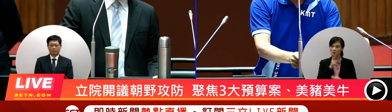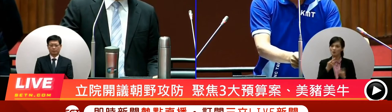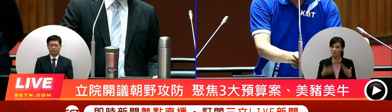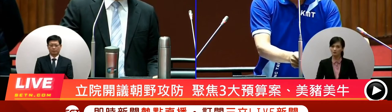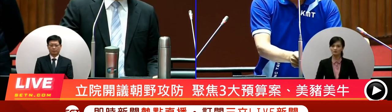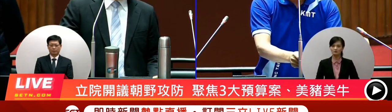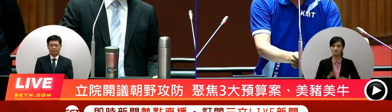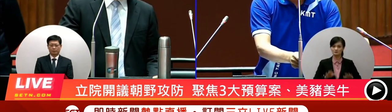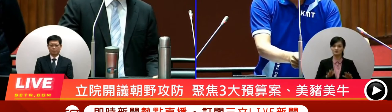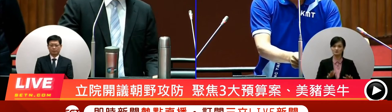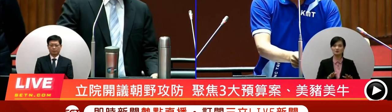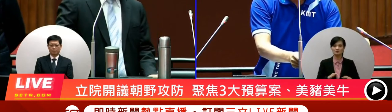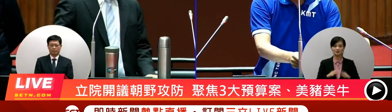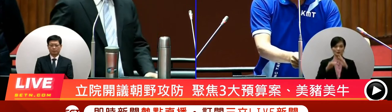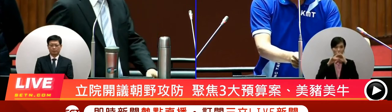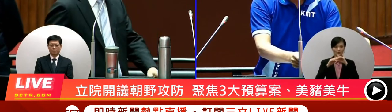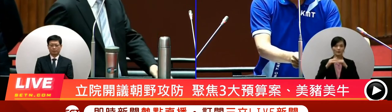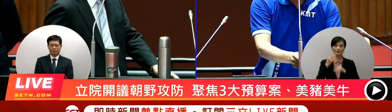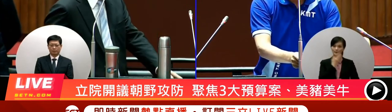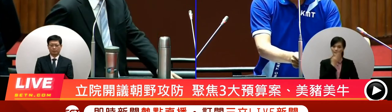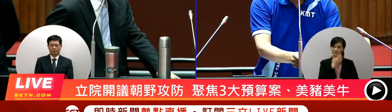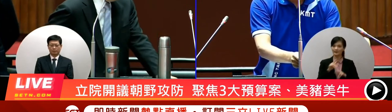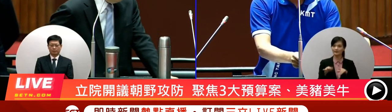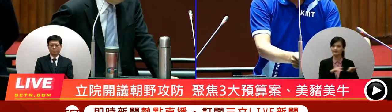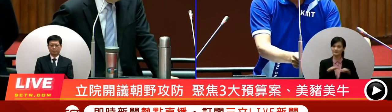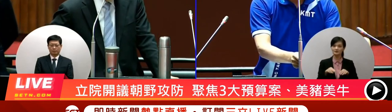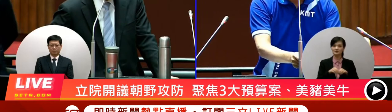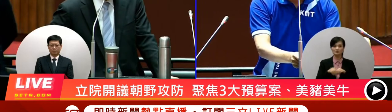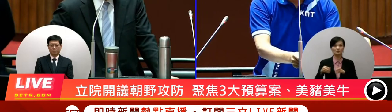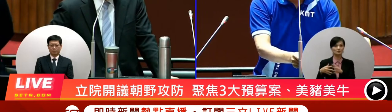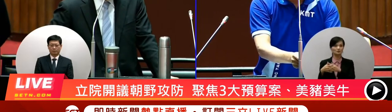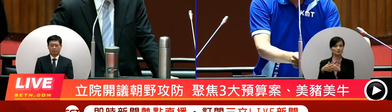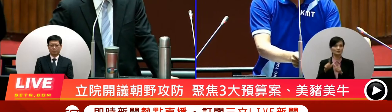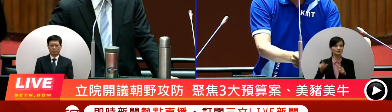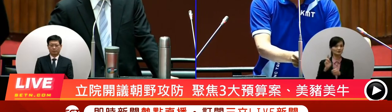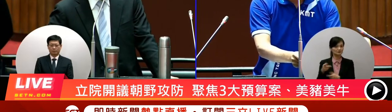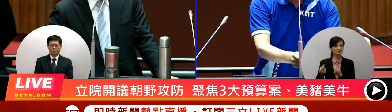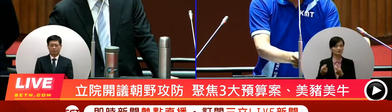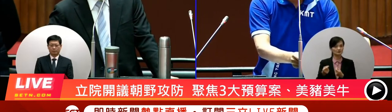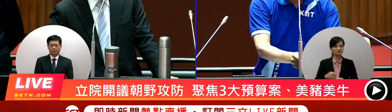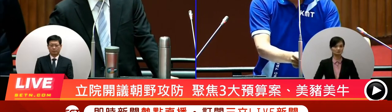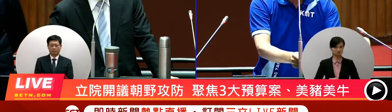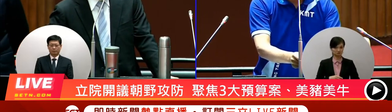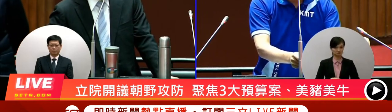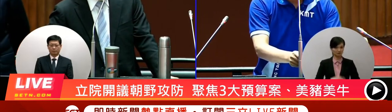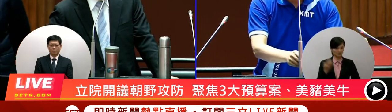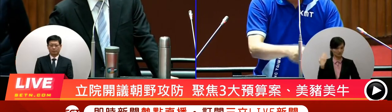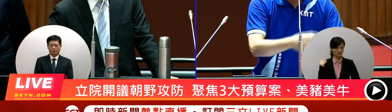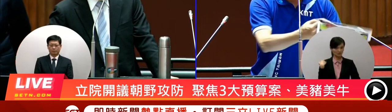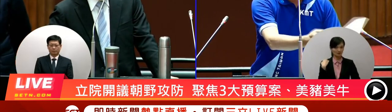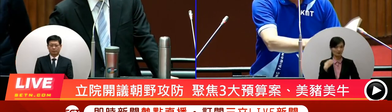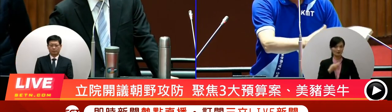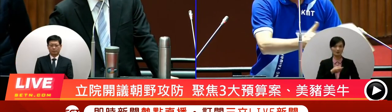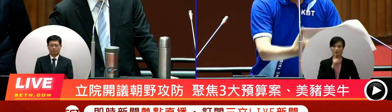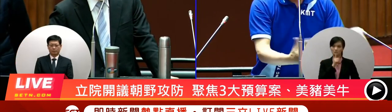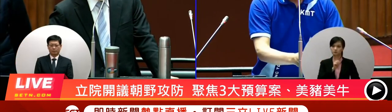大使的萧美琴啊，大使他说，民进党反对含瘦肉精肉品进